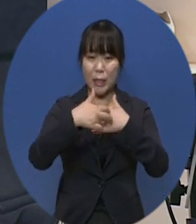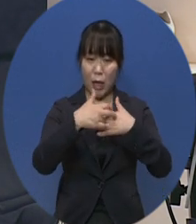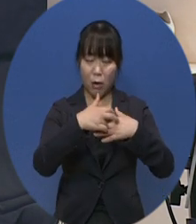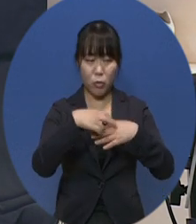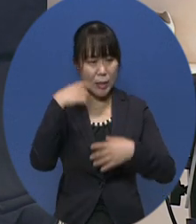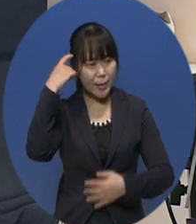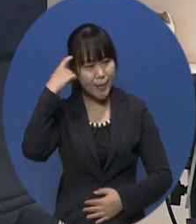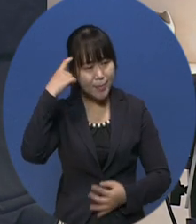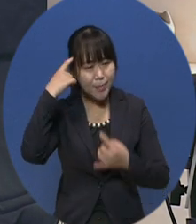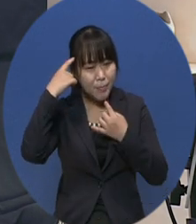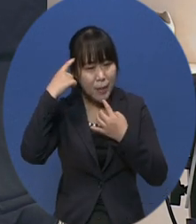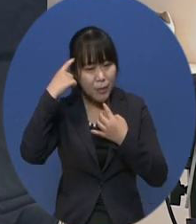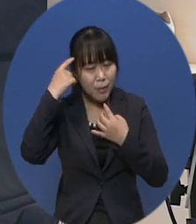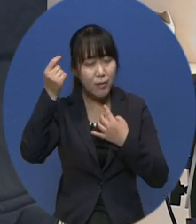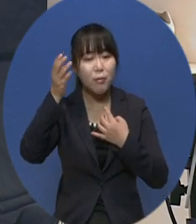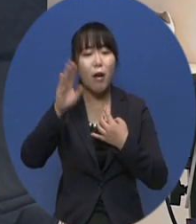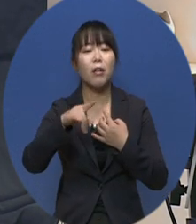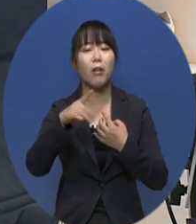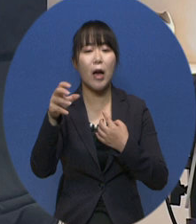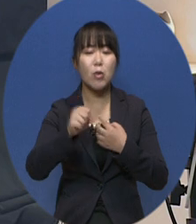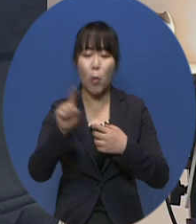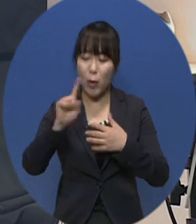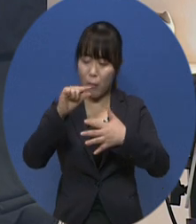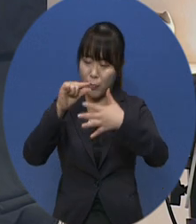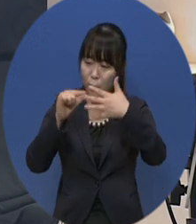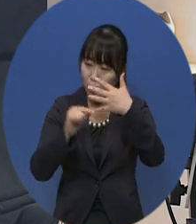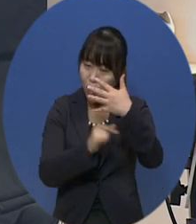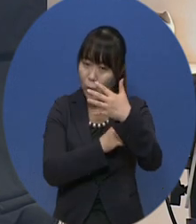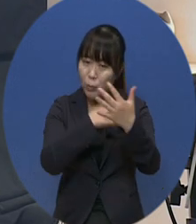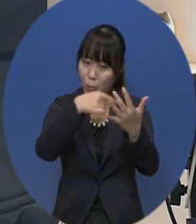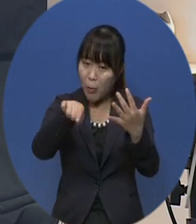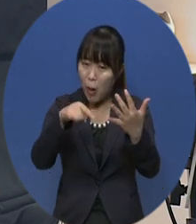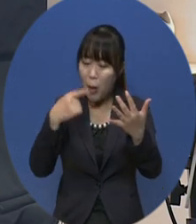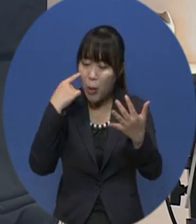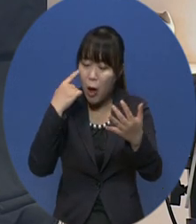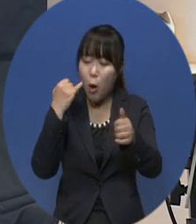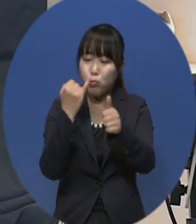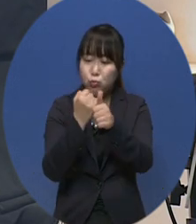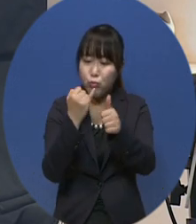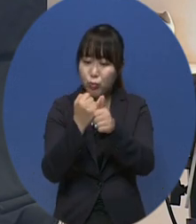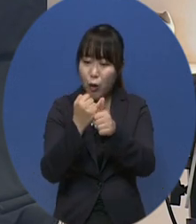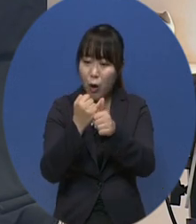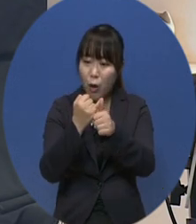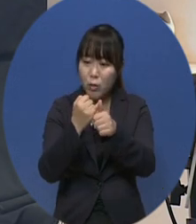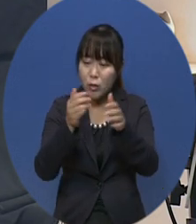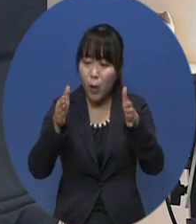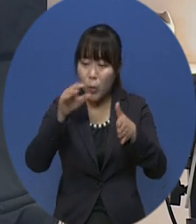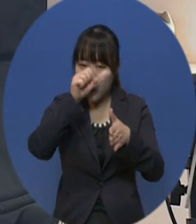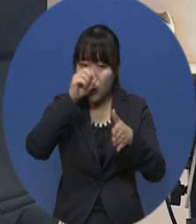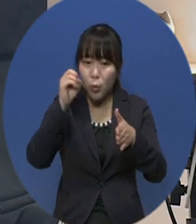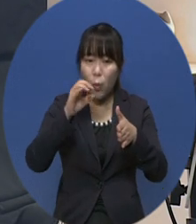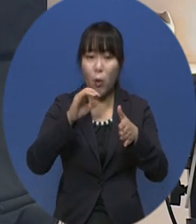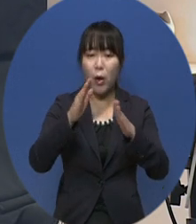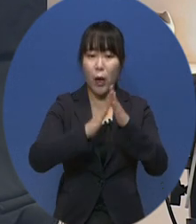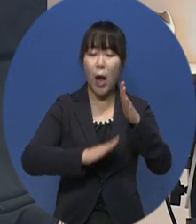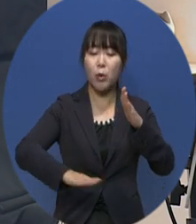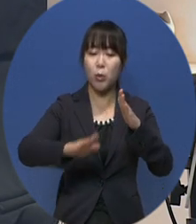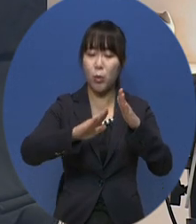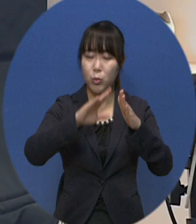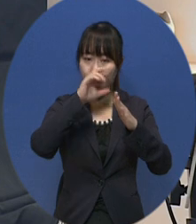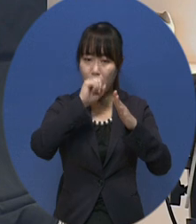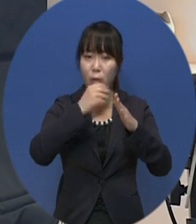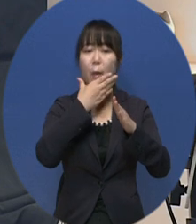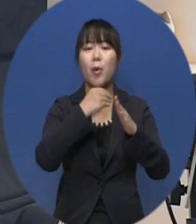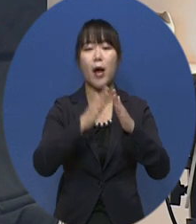접근했는데 네. 의학적으로 접근했는데 그걸 가지고 이렇게 하다 보니까 부부가 회복되고 가정이 회복되는 네. 행복한